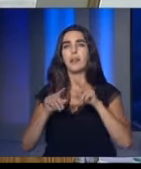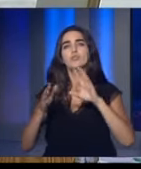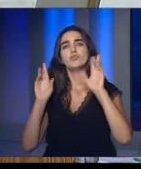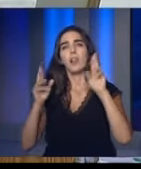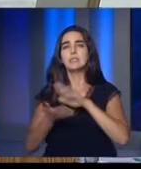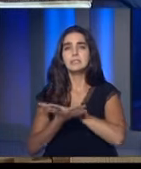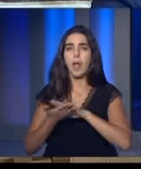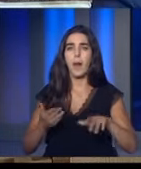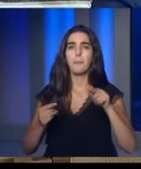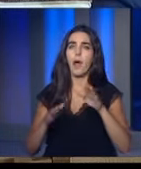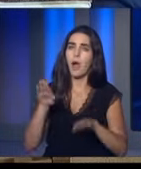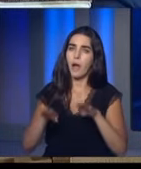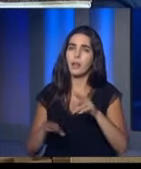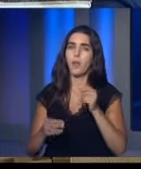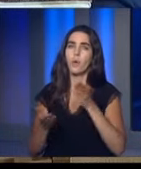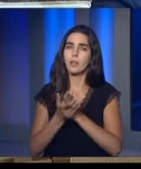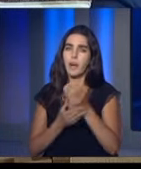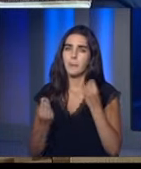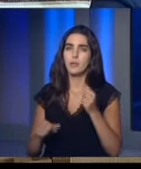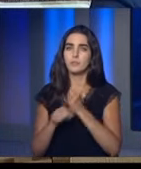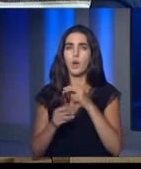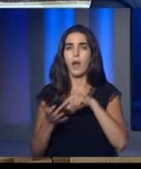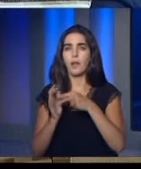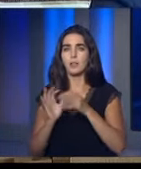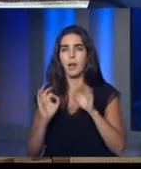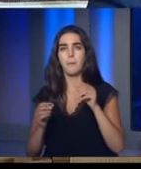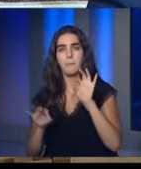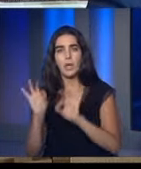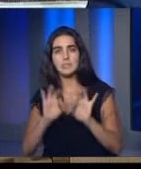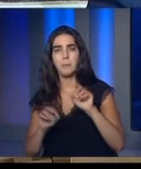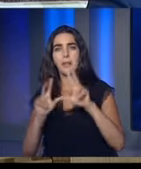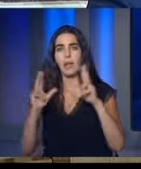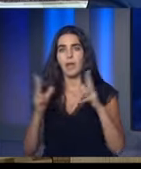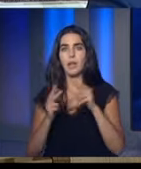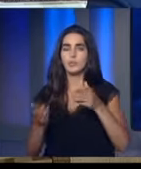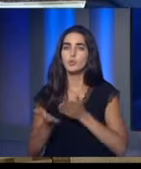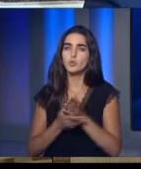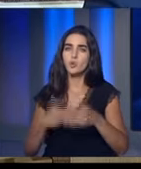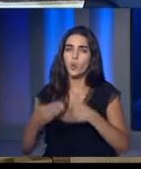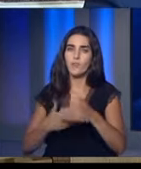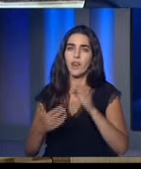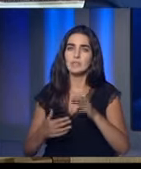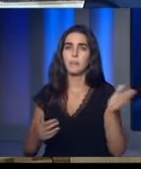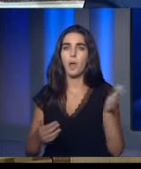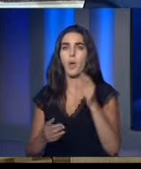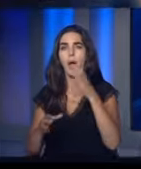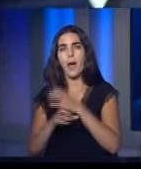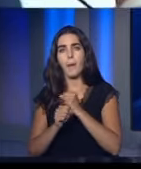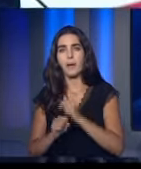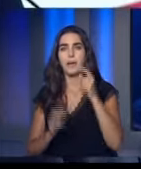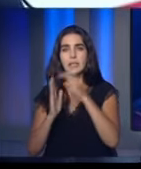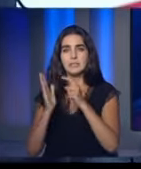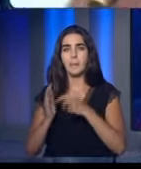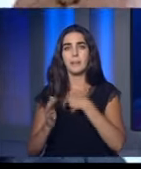الوحدة العالمية من أجل السلام العادل والوئام والتنمية، والتي تحدد نية المنظمة في تهيئة الظروف لتعزيز